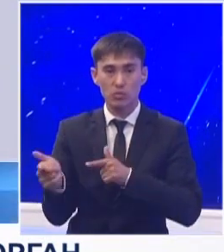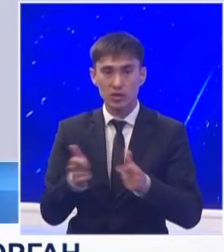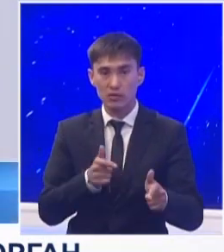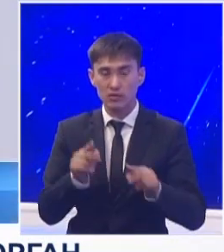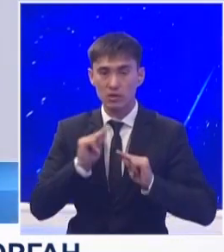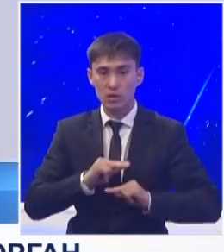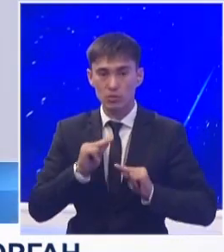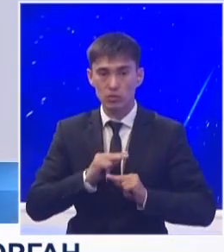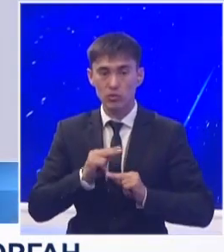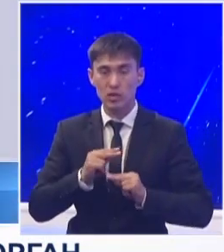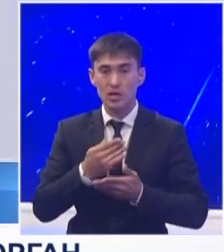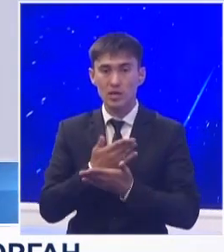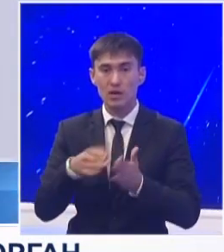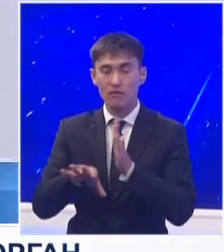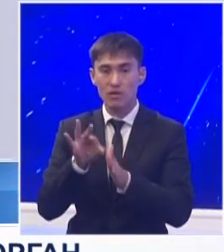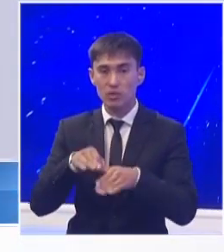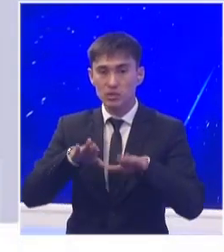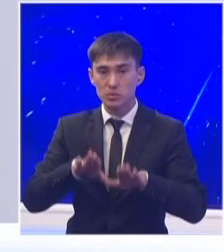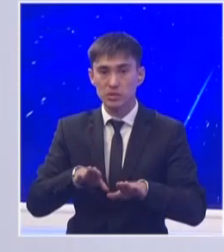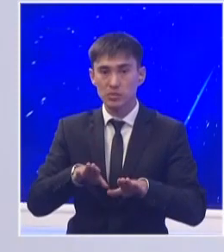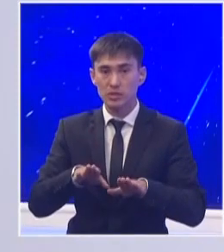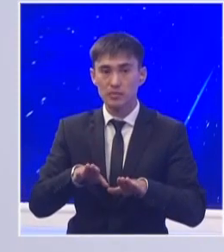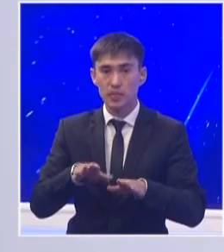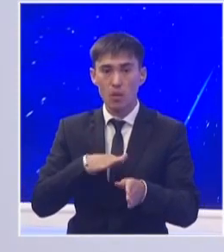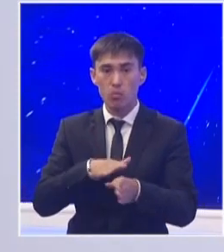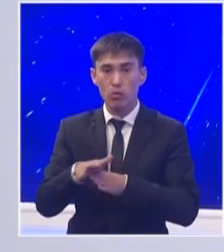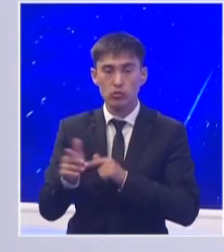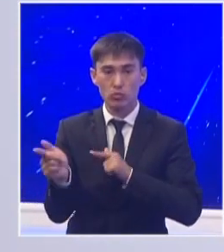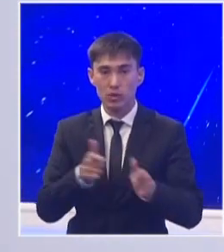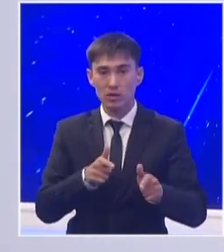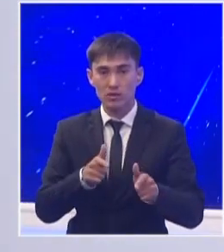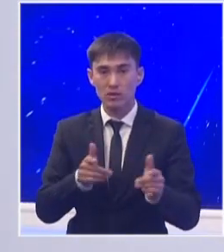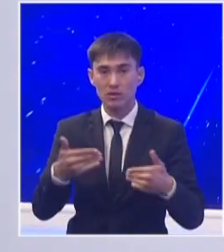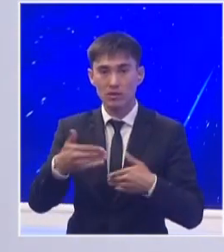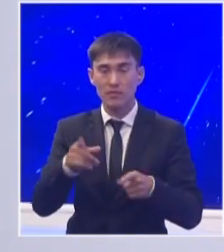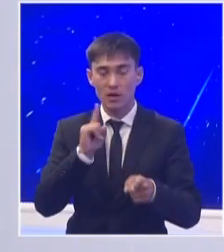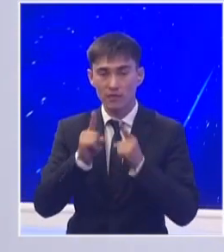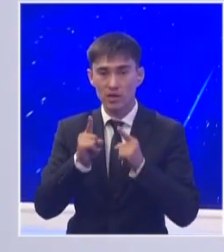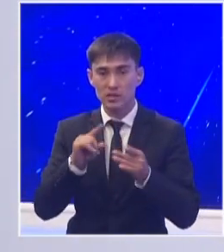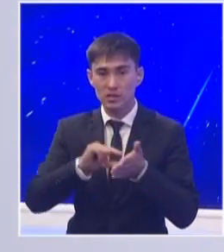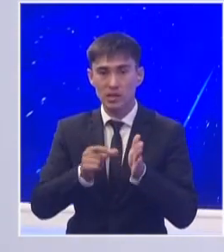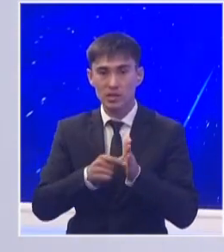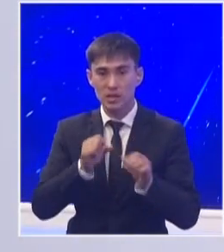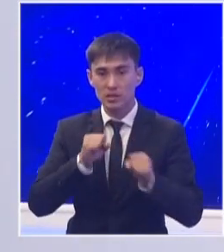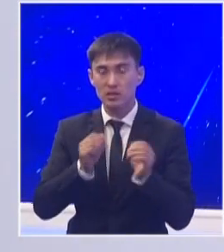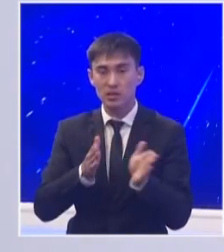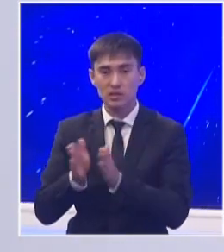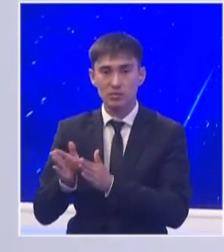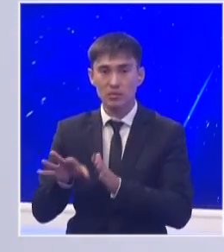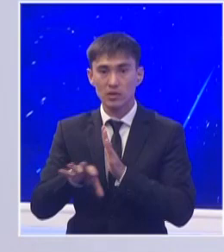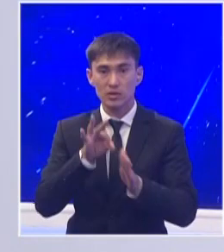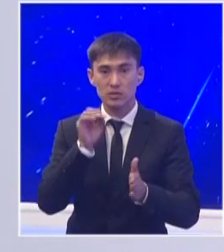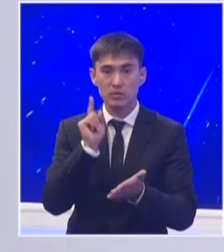подготовительные работы. Для этих выборов мы полностью подготовили конференц-зал. Согласно стандартам, которые должны быть